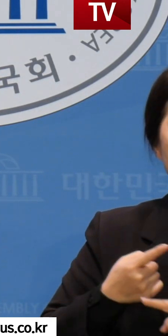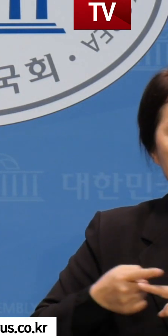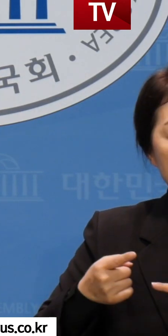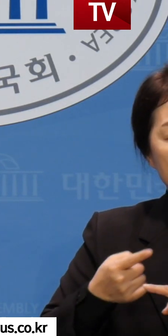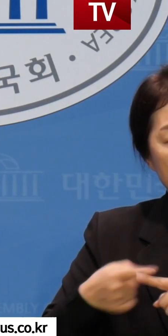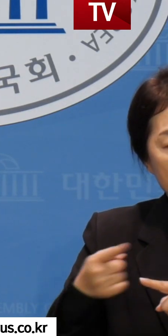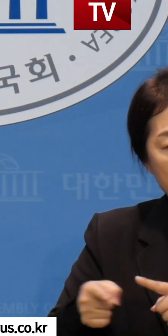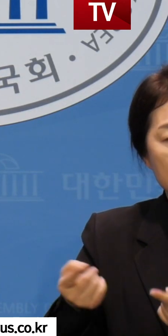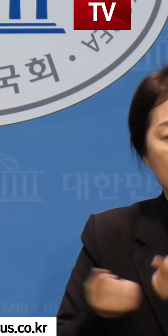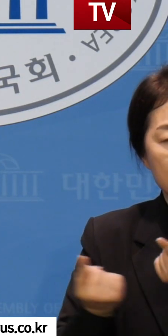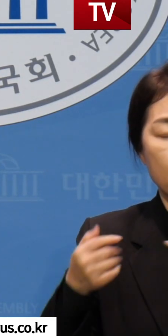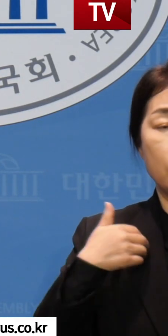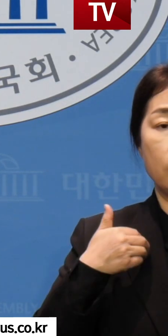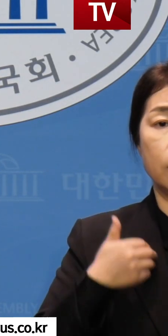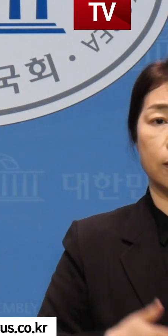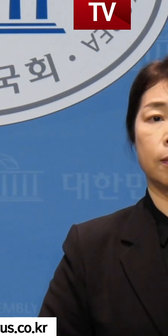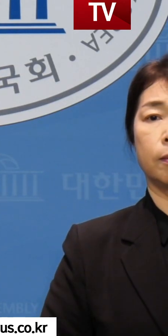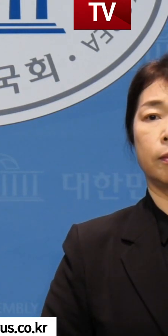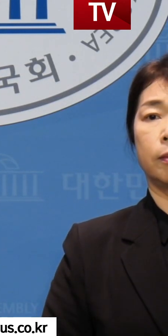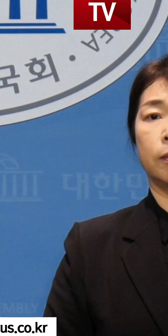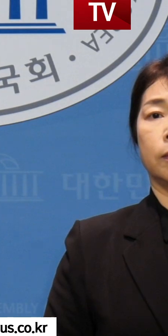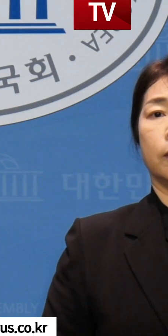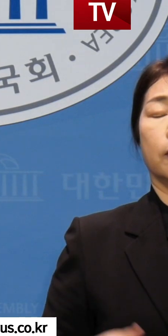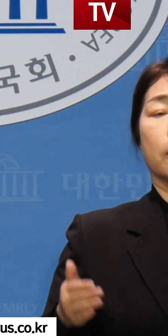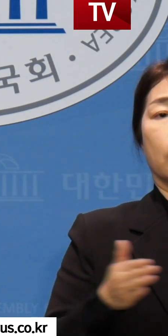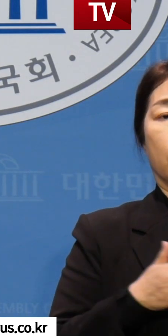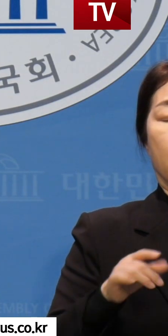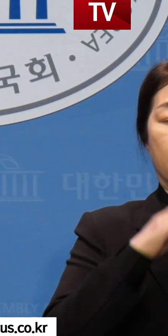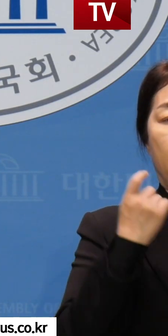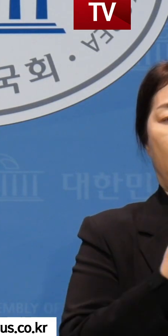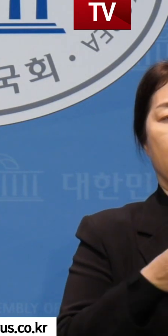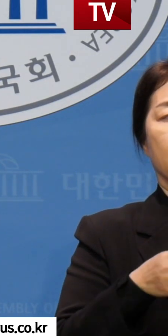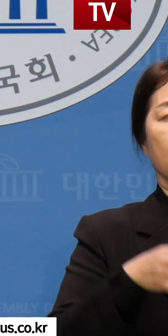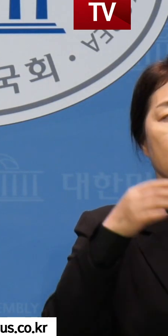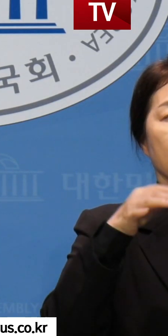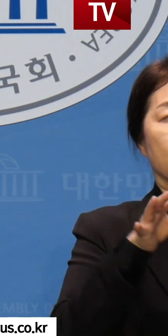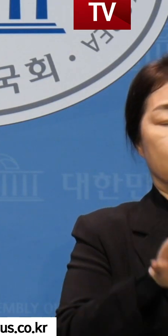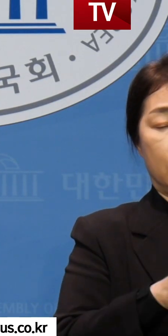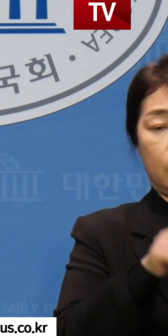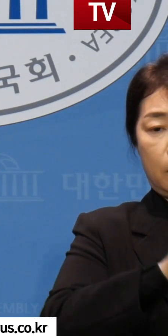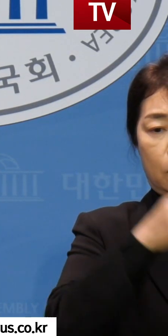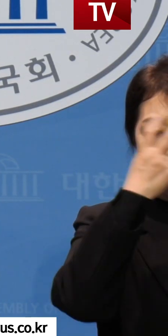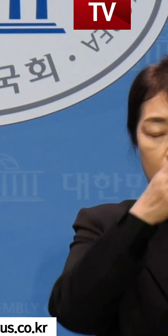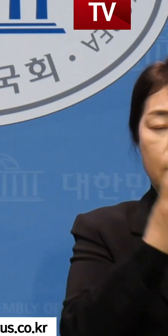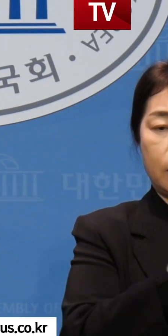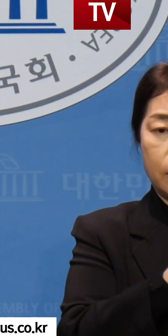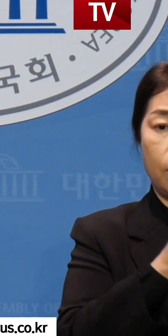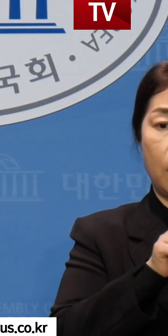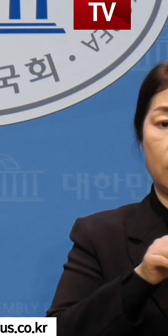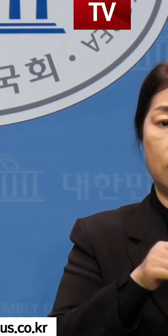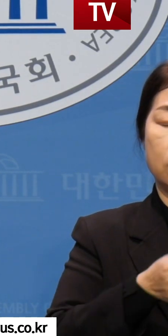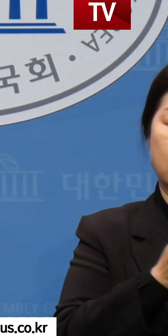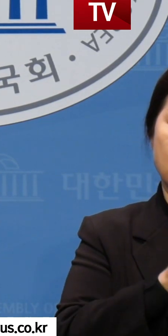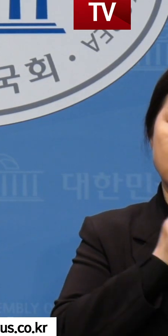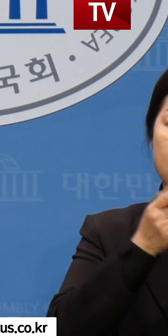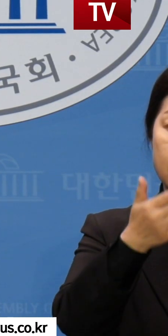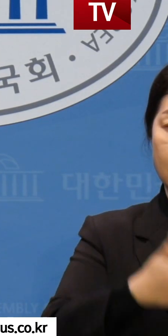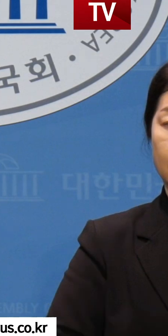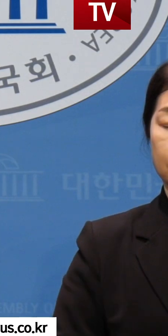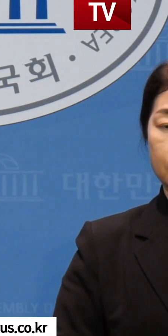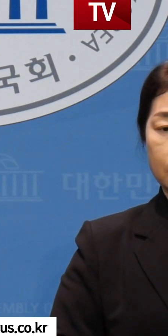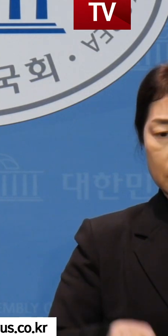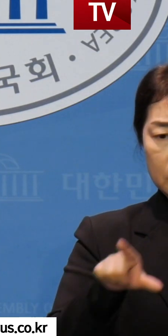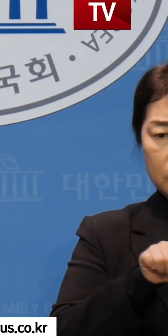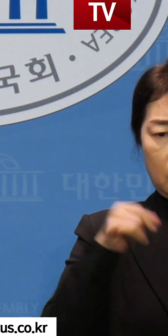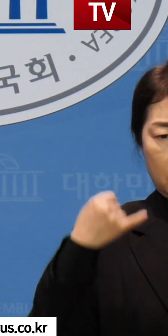필요합니다. 이에 따른 다음에 가계부채 관리 대책을 촉구합니다. 첫째, 신용